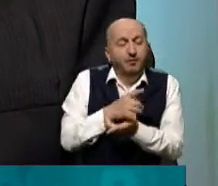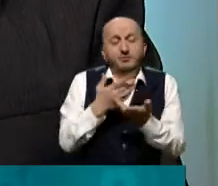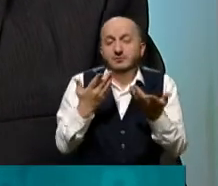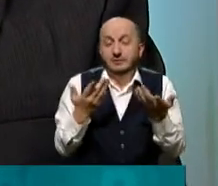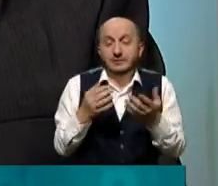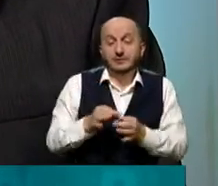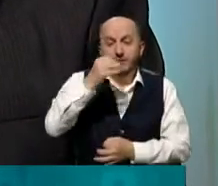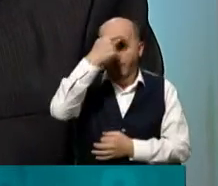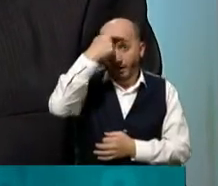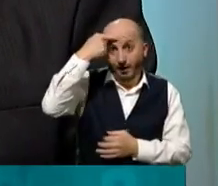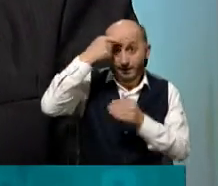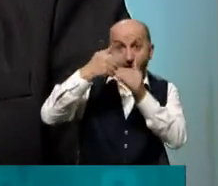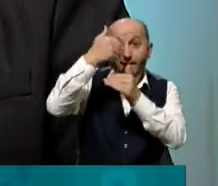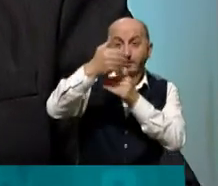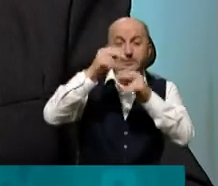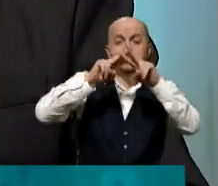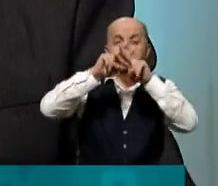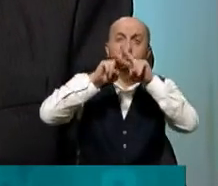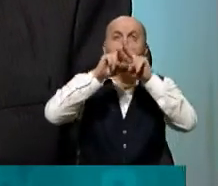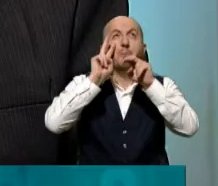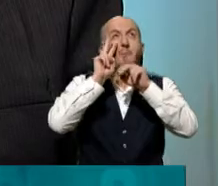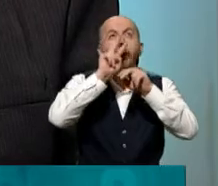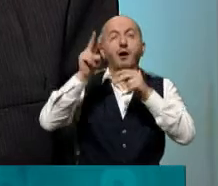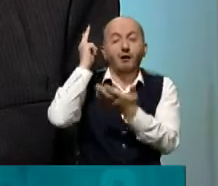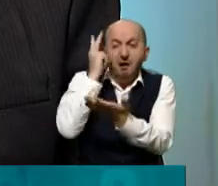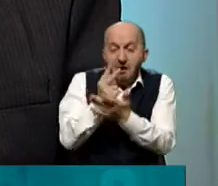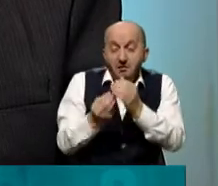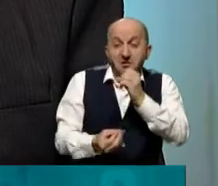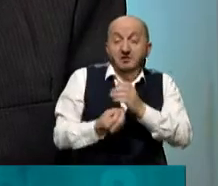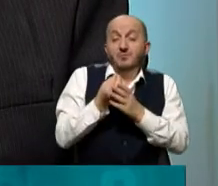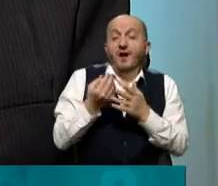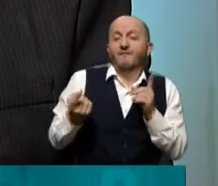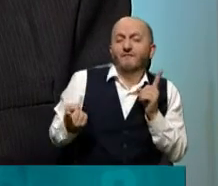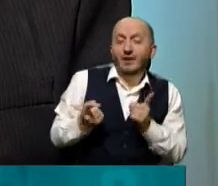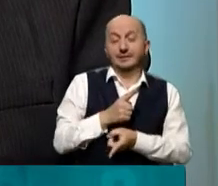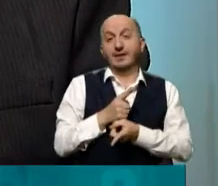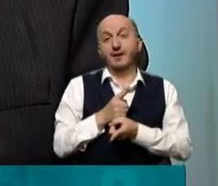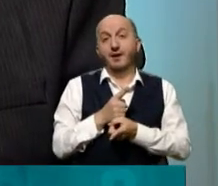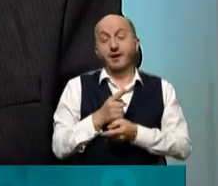insanların kaderini okumak, yıldızlara bakarak hükümler çıkarmak vesaire